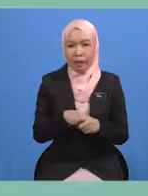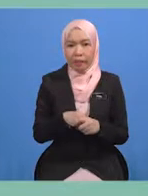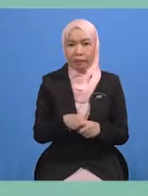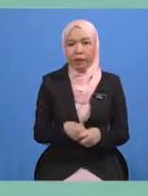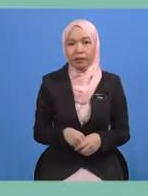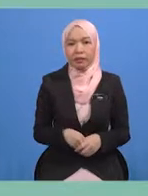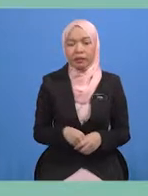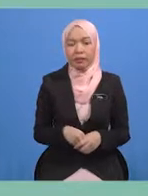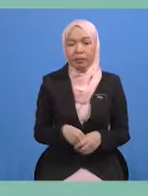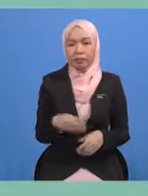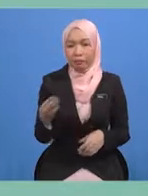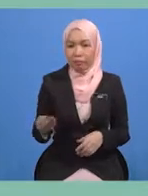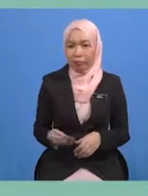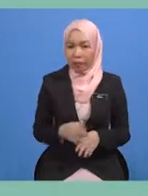perkara.